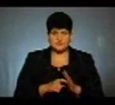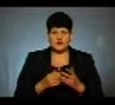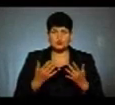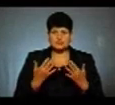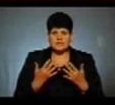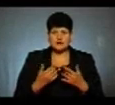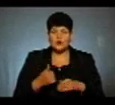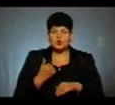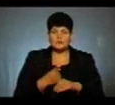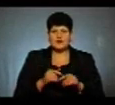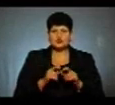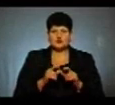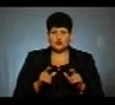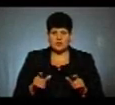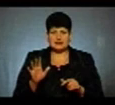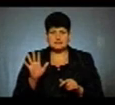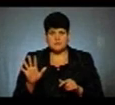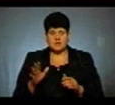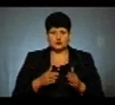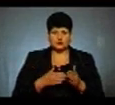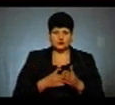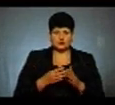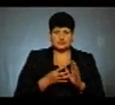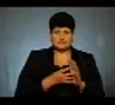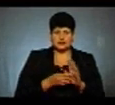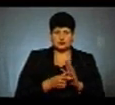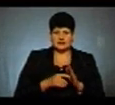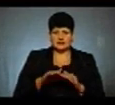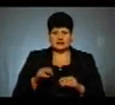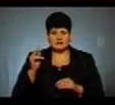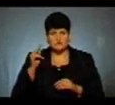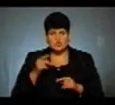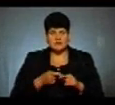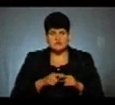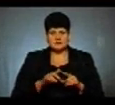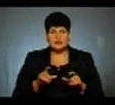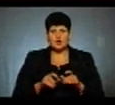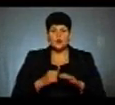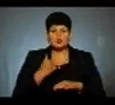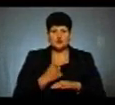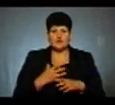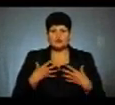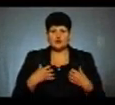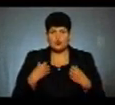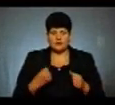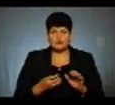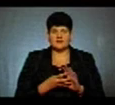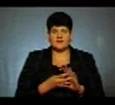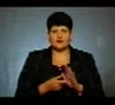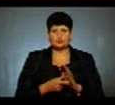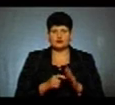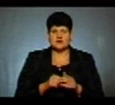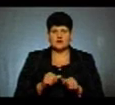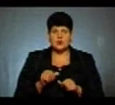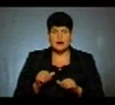Оскільки основна школа, тобто з 5 по 9 клас, діти вивчали такий предмет, як основи здоров'я, і у 9 класі